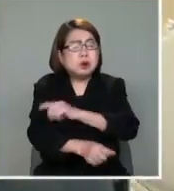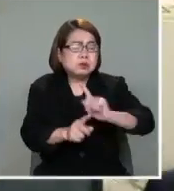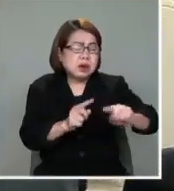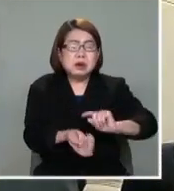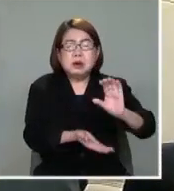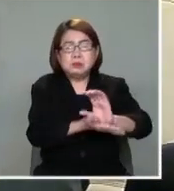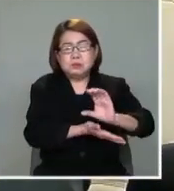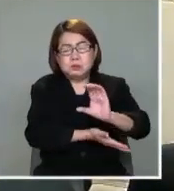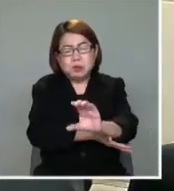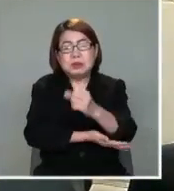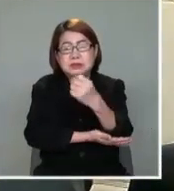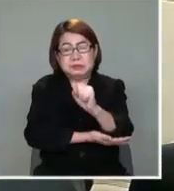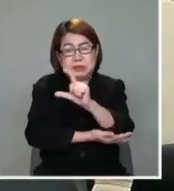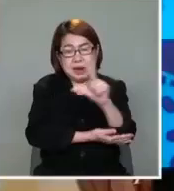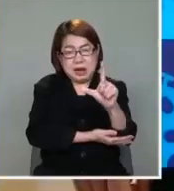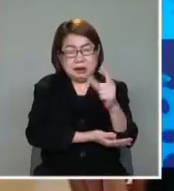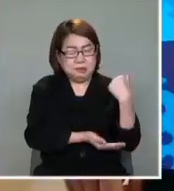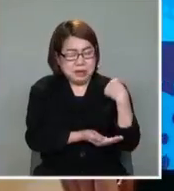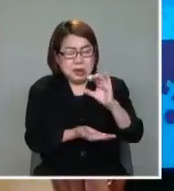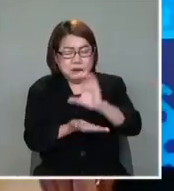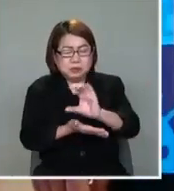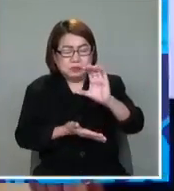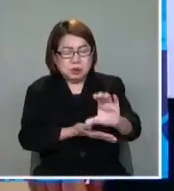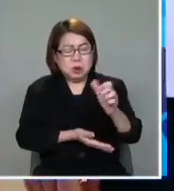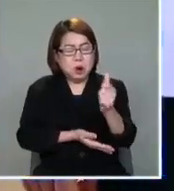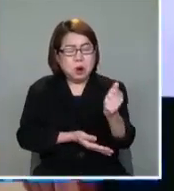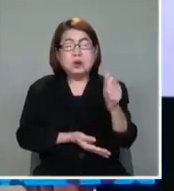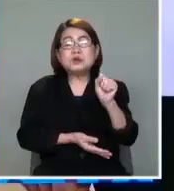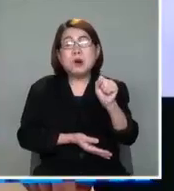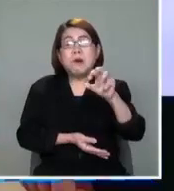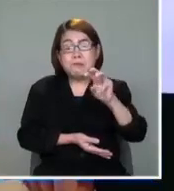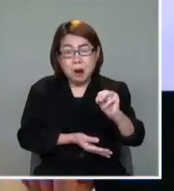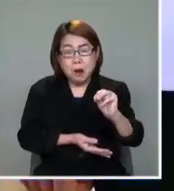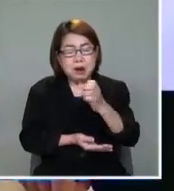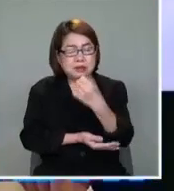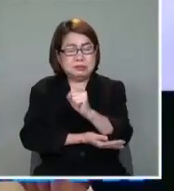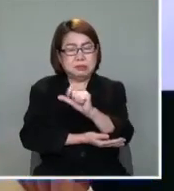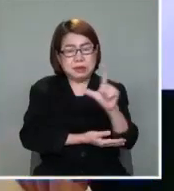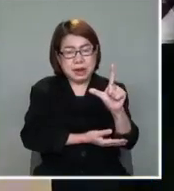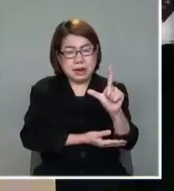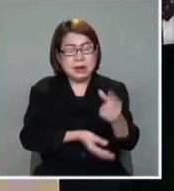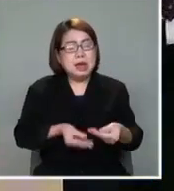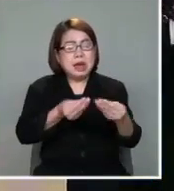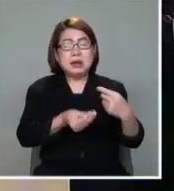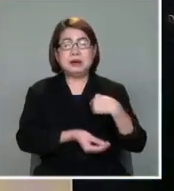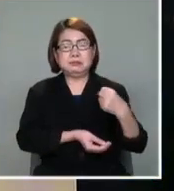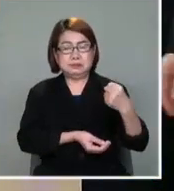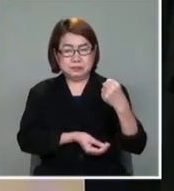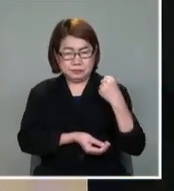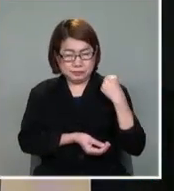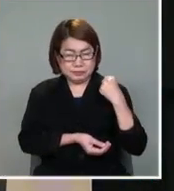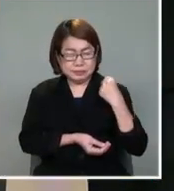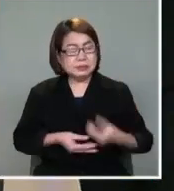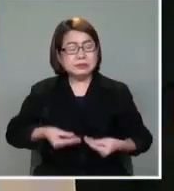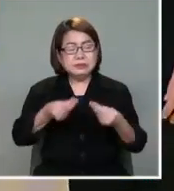นับสนุนและเยียวยาให้แก่อสม.จำนวนเงิน10ล้านบาทเพื่อเป็นการสร้างขวัญและกำลังใจและตอบแทนการทำ